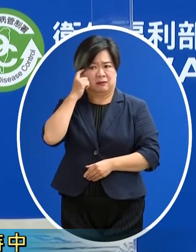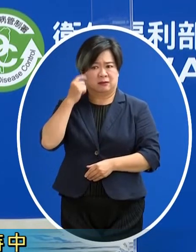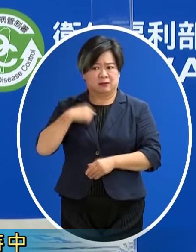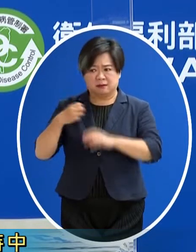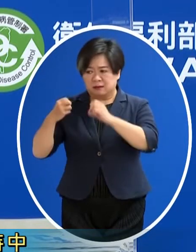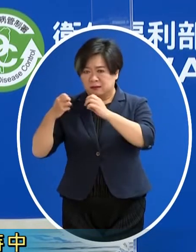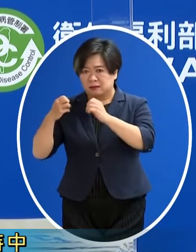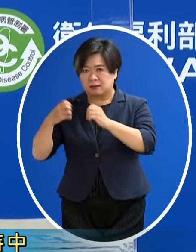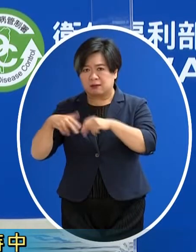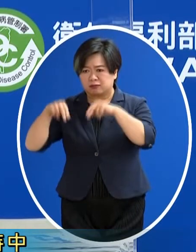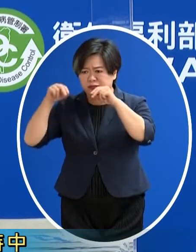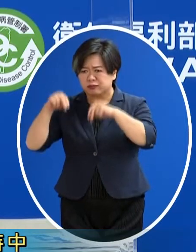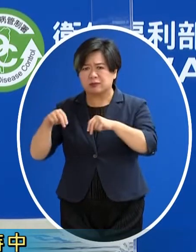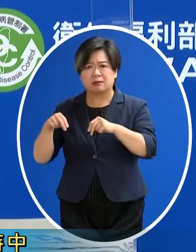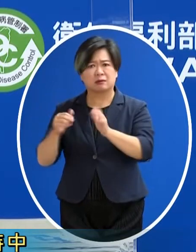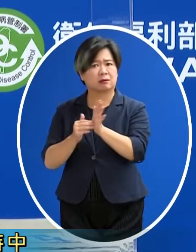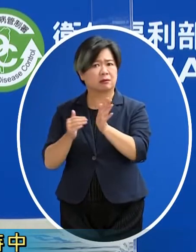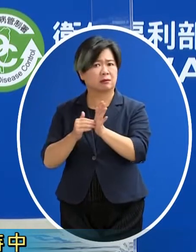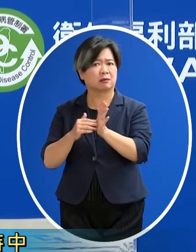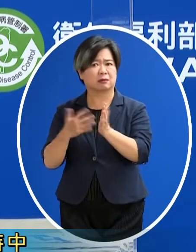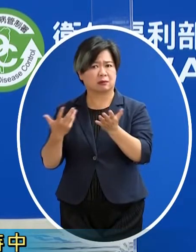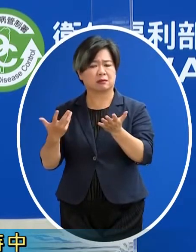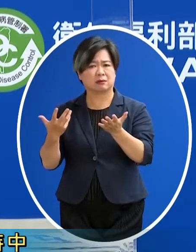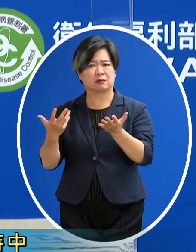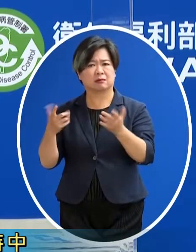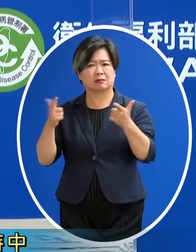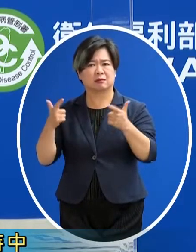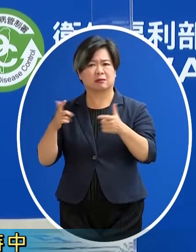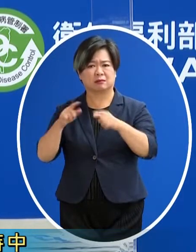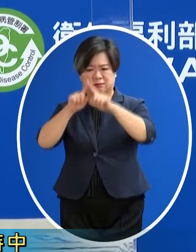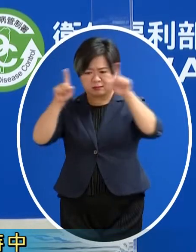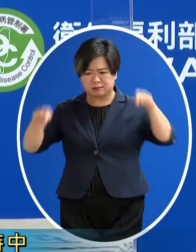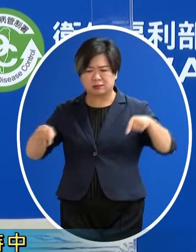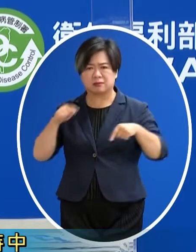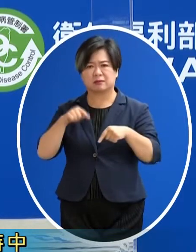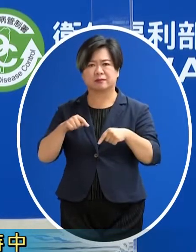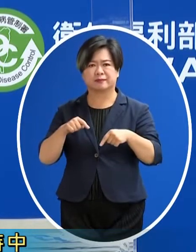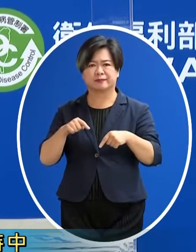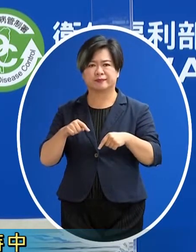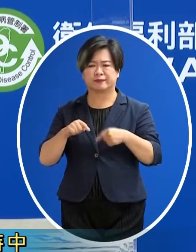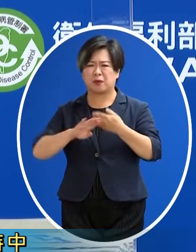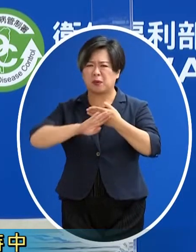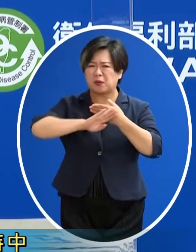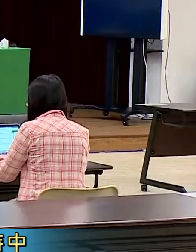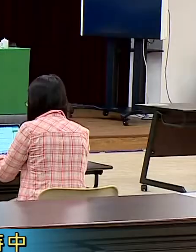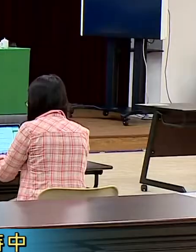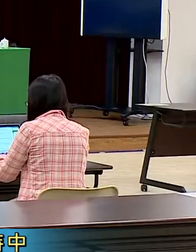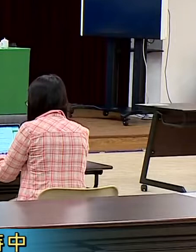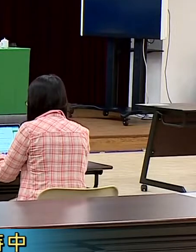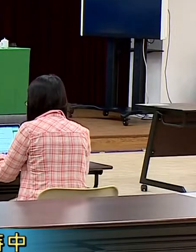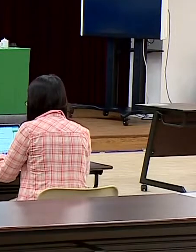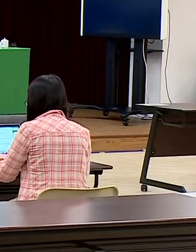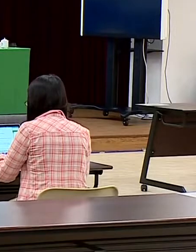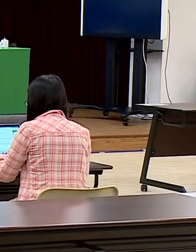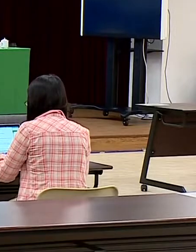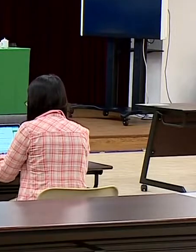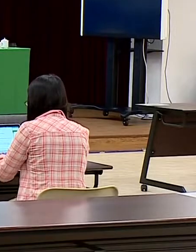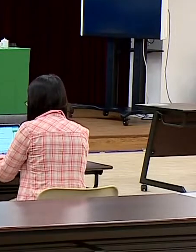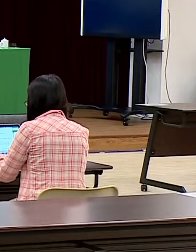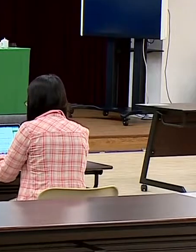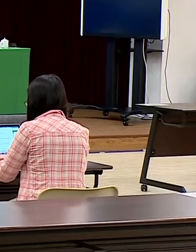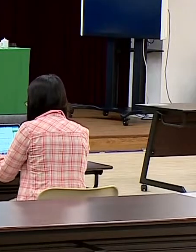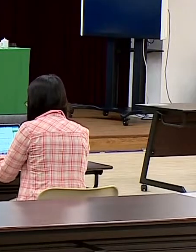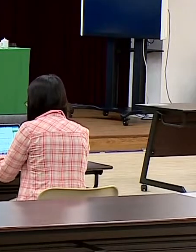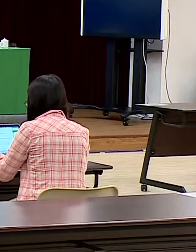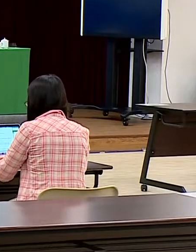面，就这合约已经确定了，不是因为合约内的问题，而是合约外的问题。 陈时中表示，如果有人有